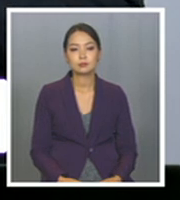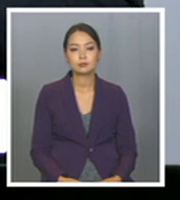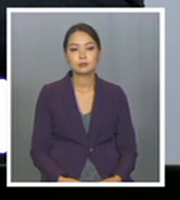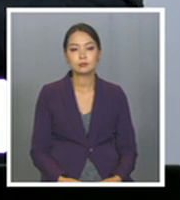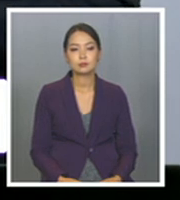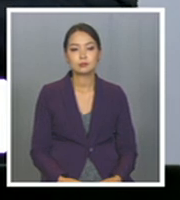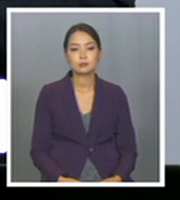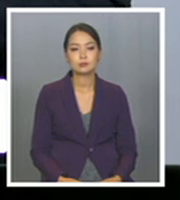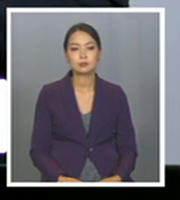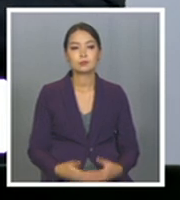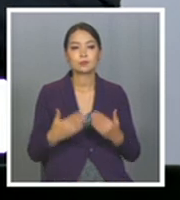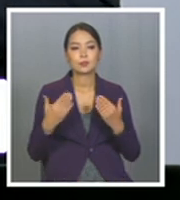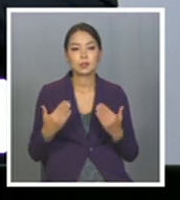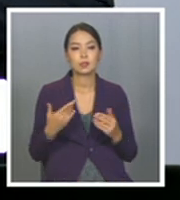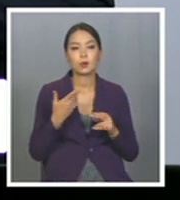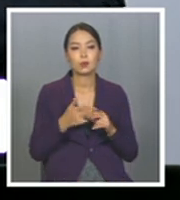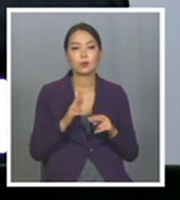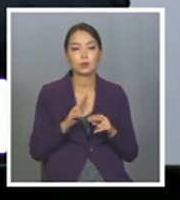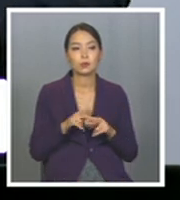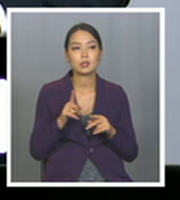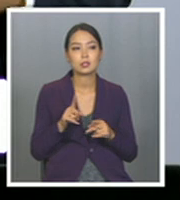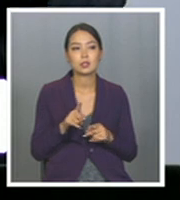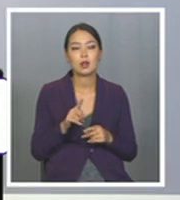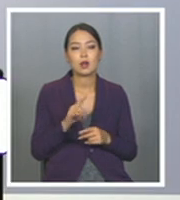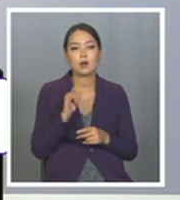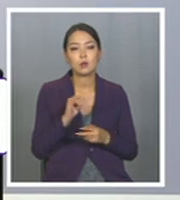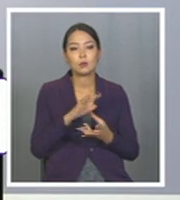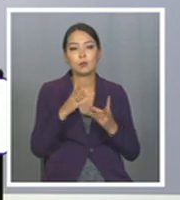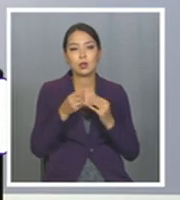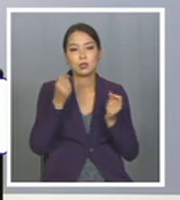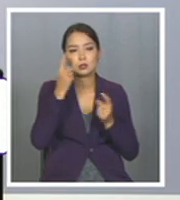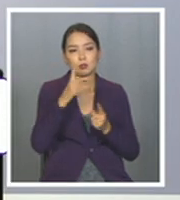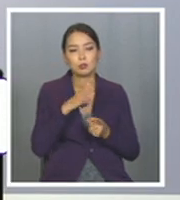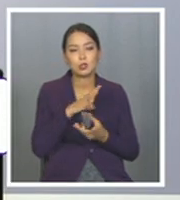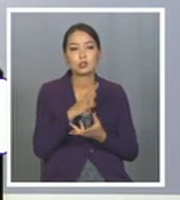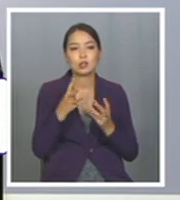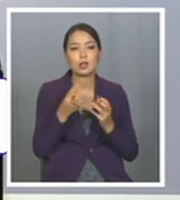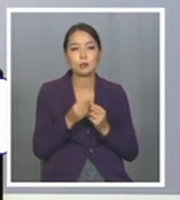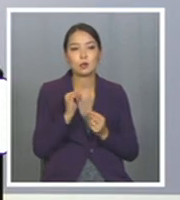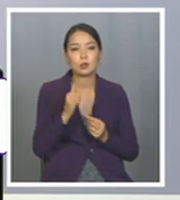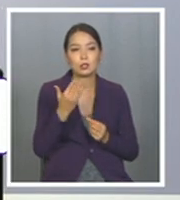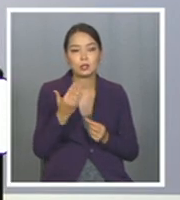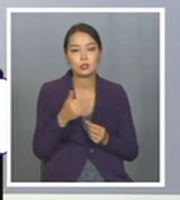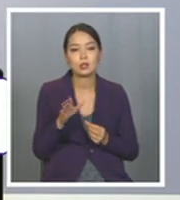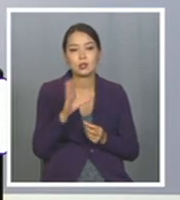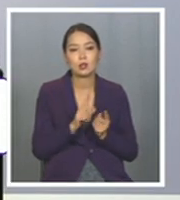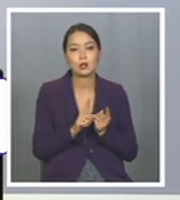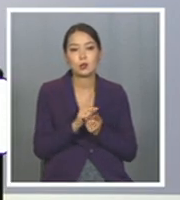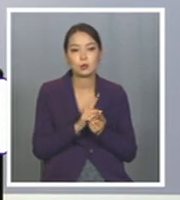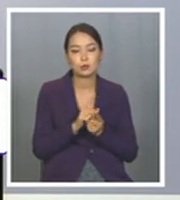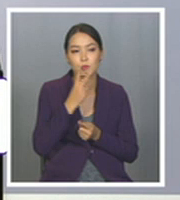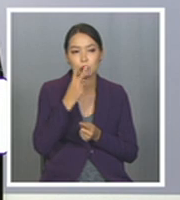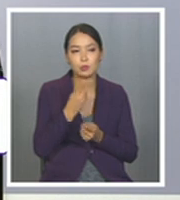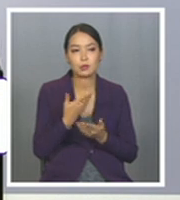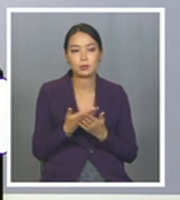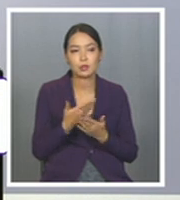Енді осы жаңа кернеуді, жалпы кернеуді анықтадық, енді осы жалпы кернеуді шамалы өзгертіп көрейік. Енді жаңа біз